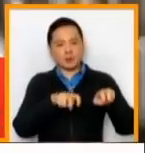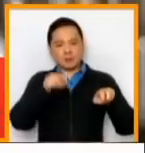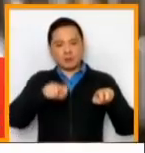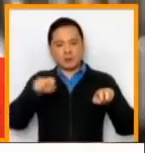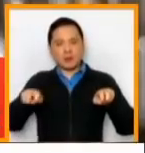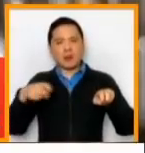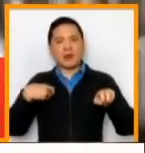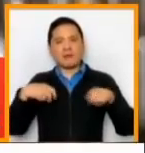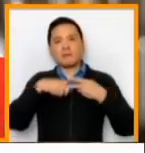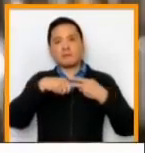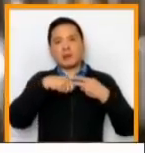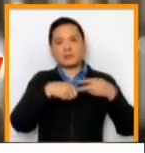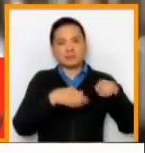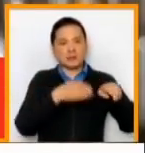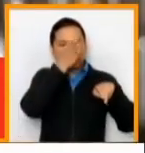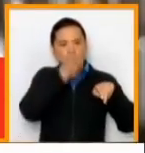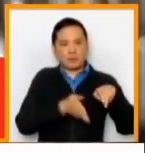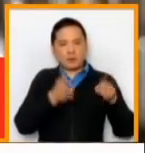equipments,